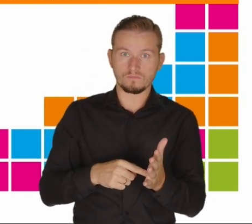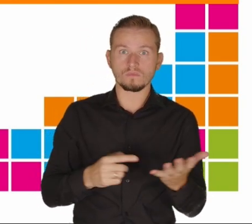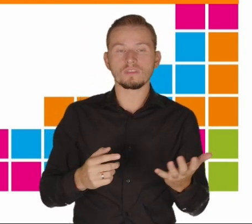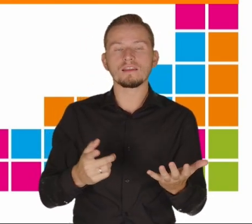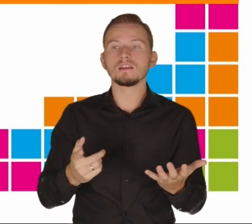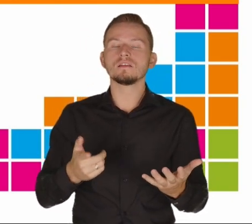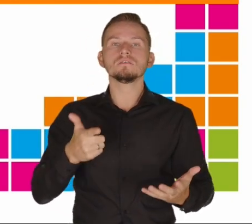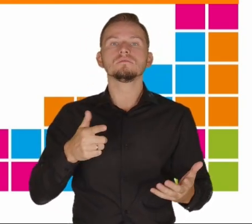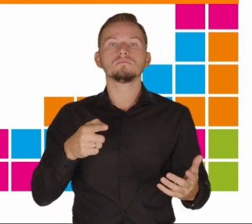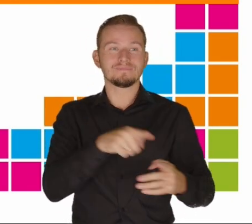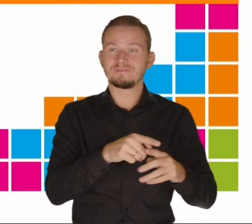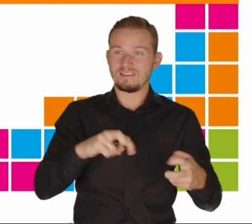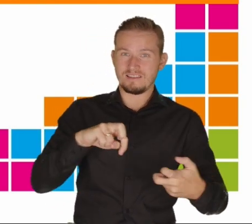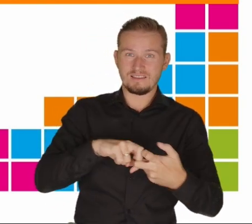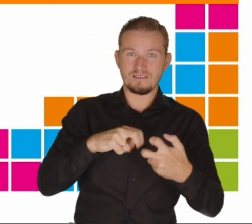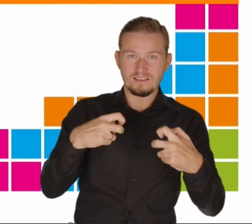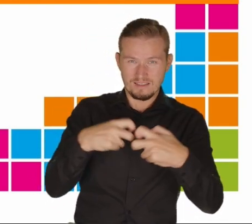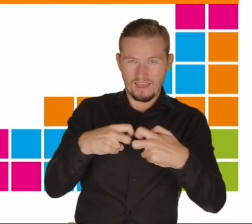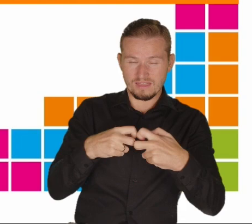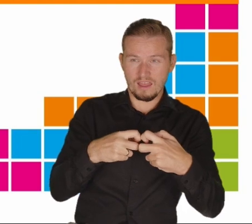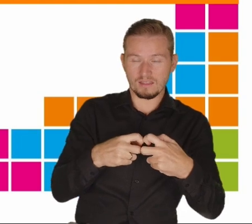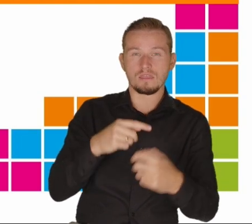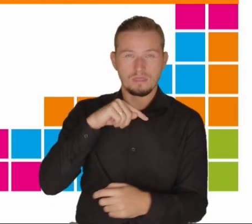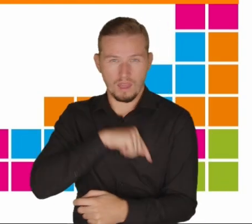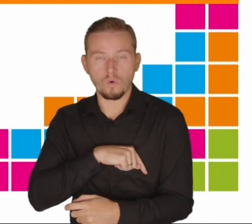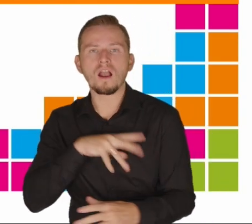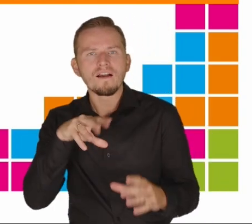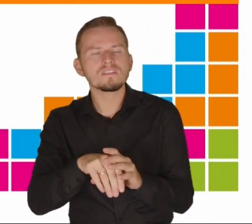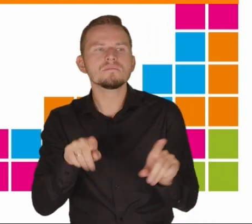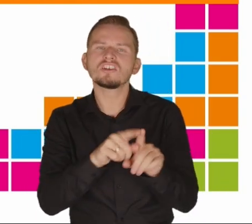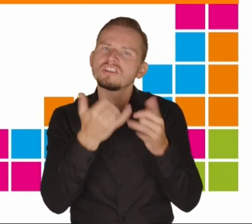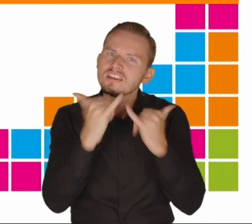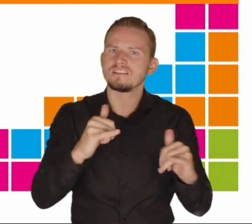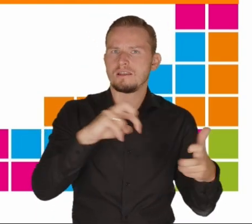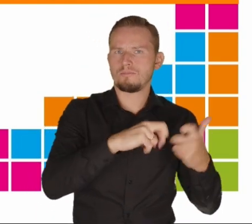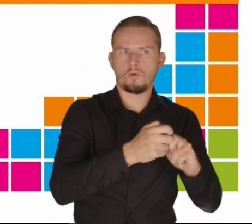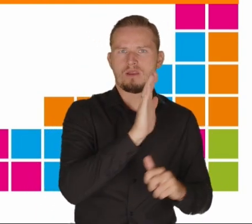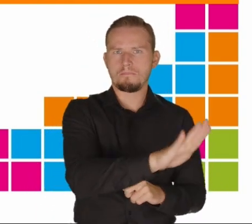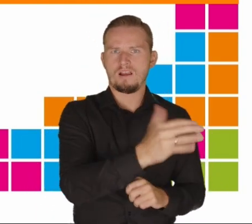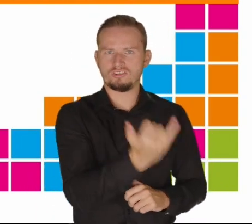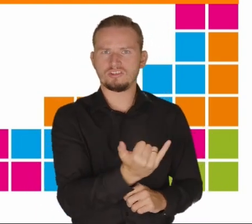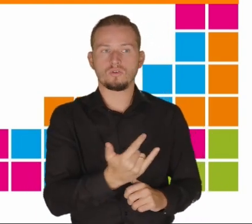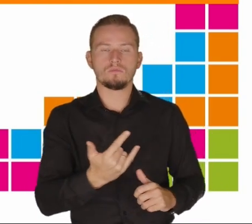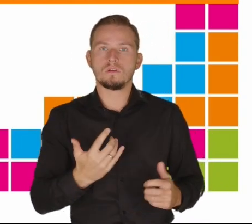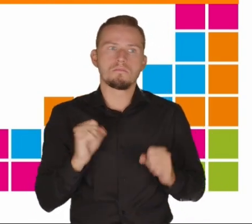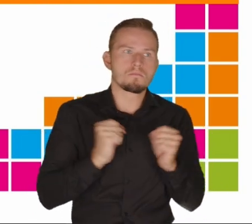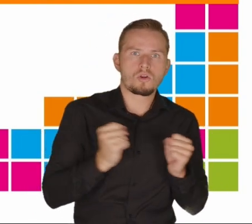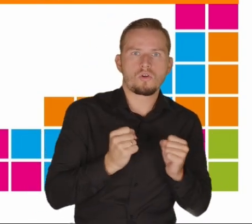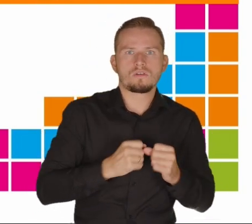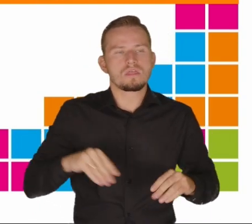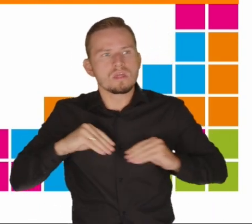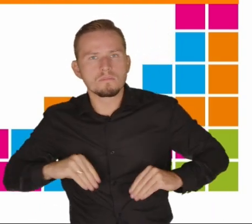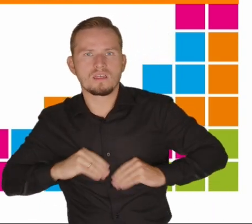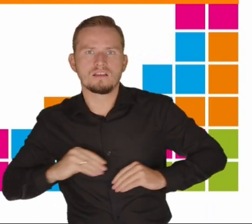problemów emocjonalnych, które występują u dzieci i młodzieży. Lęku, depresji, impulsywności, czy zespołu